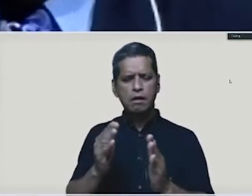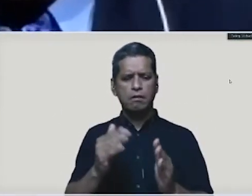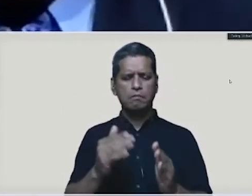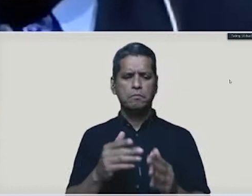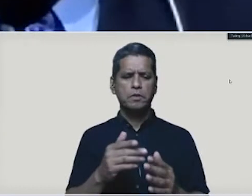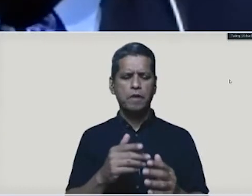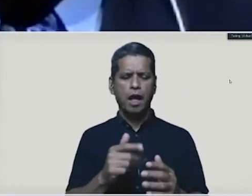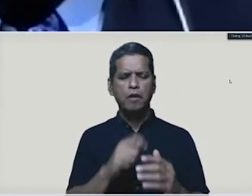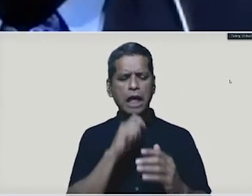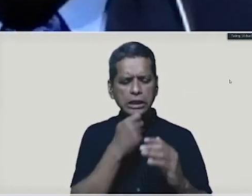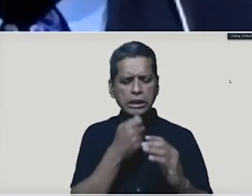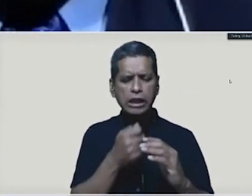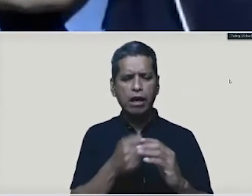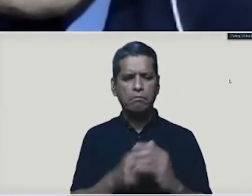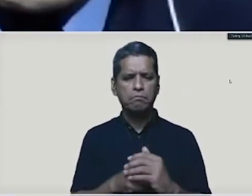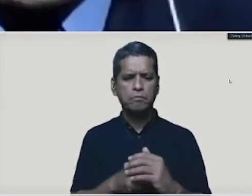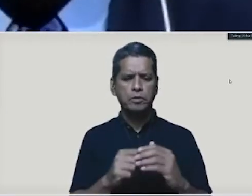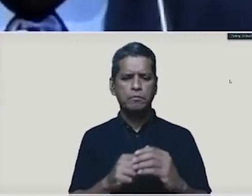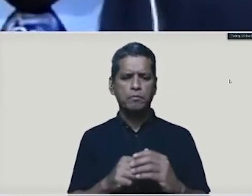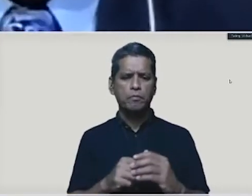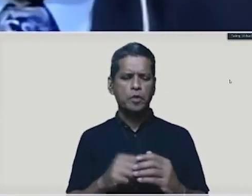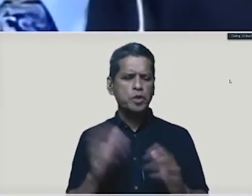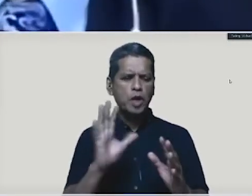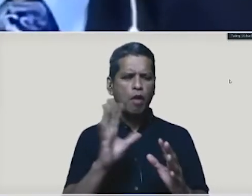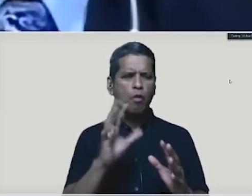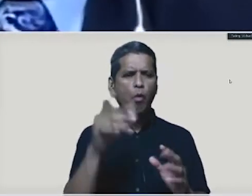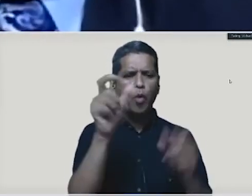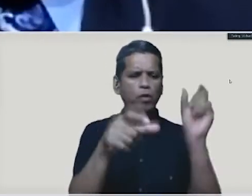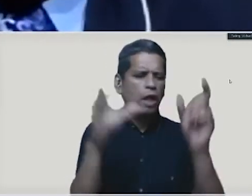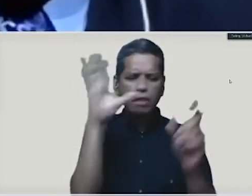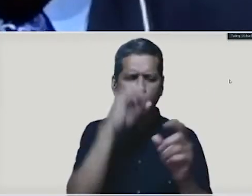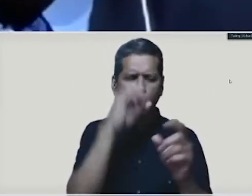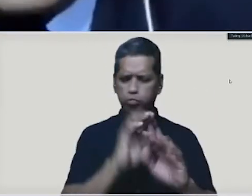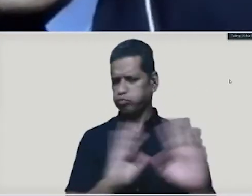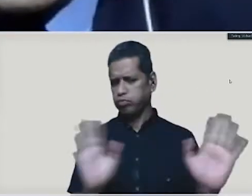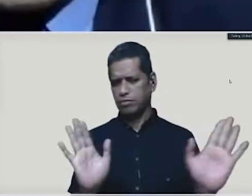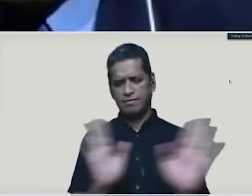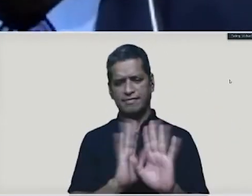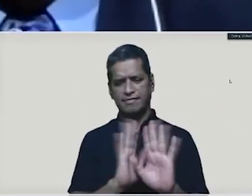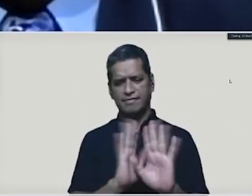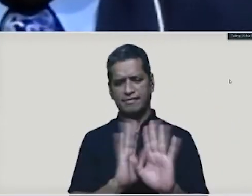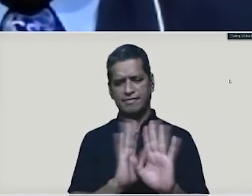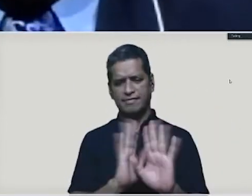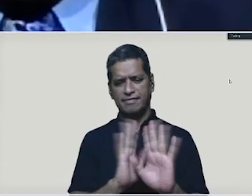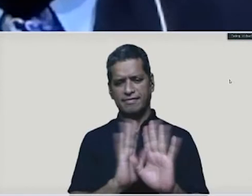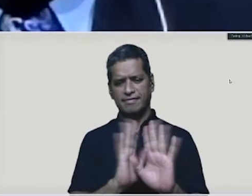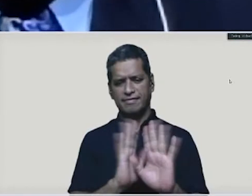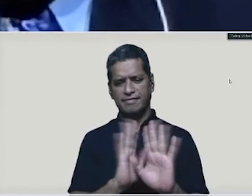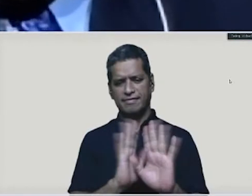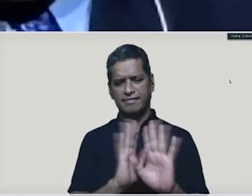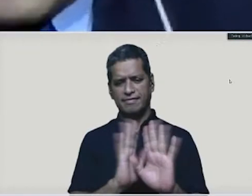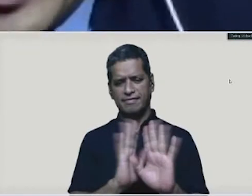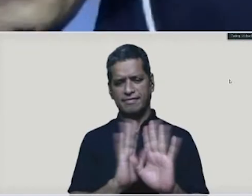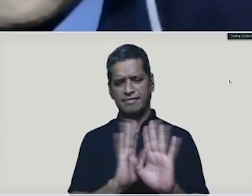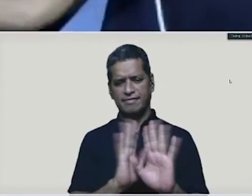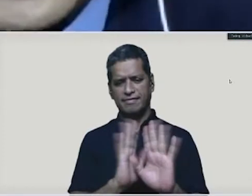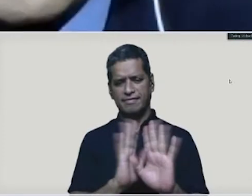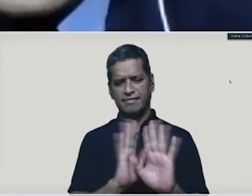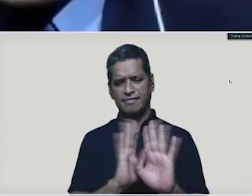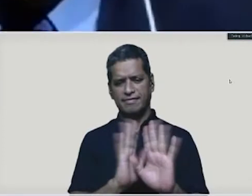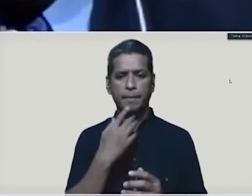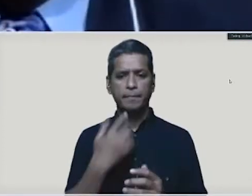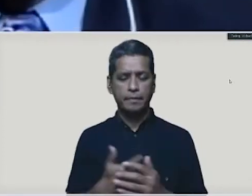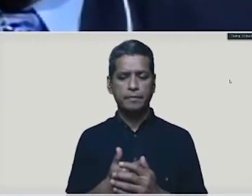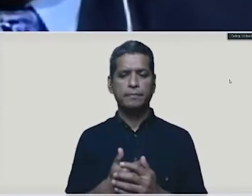tidak dapat diketahui kita memiliki Tuhan Allah yang mau